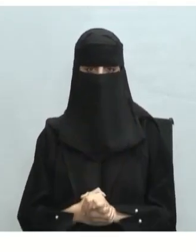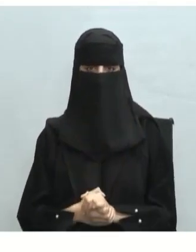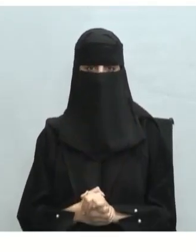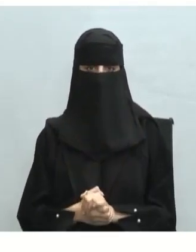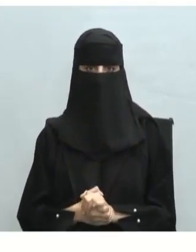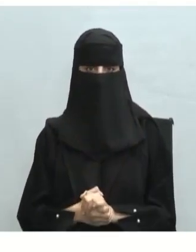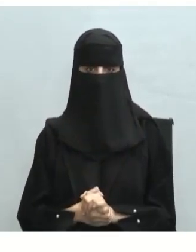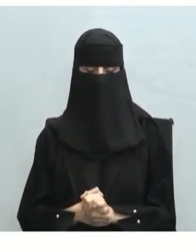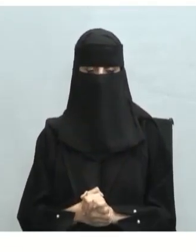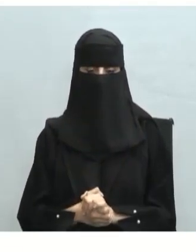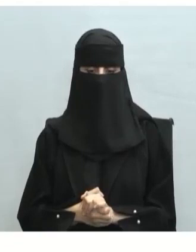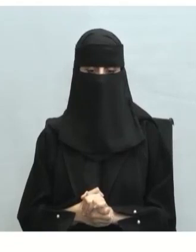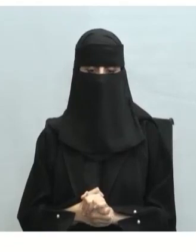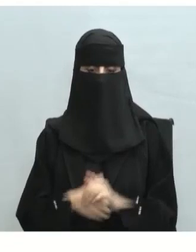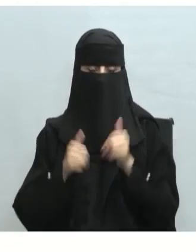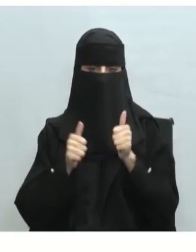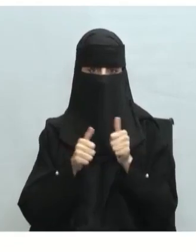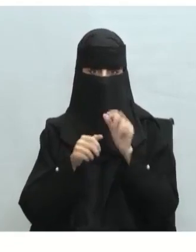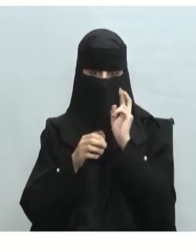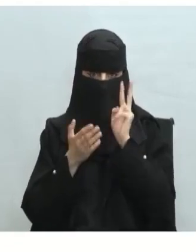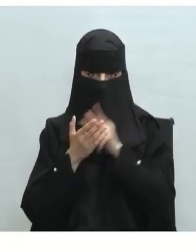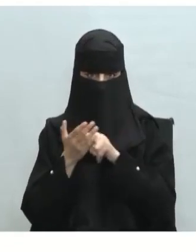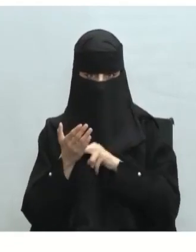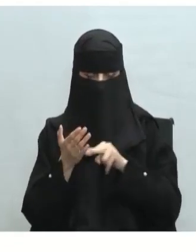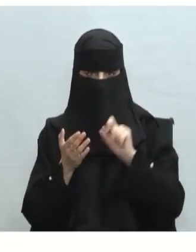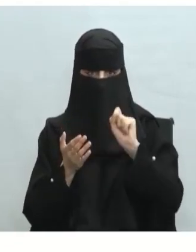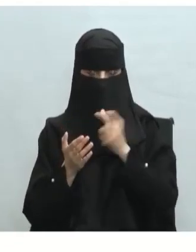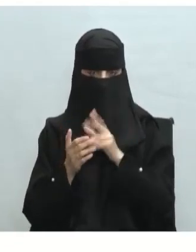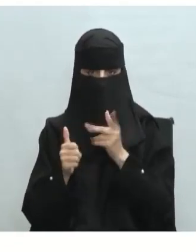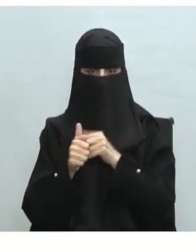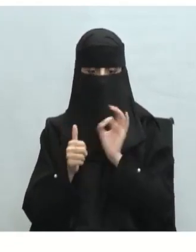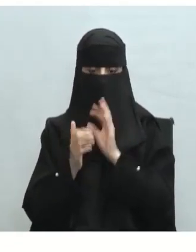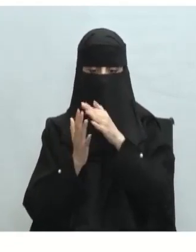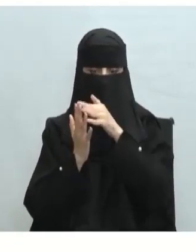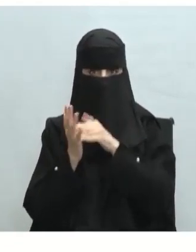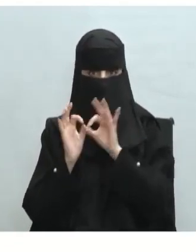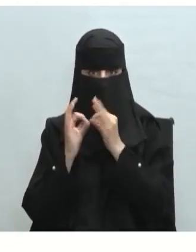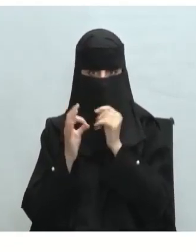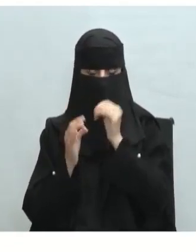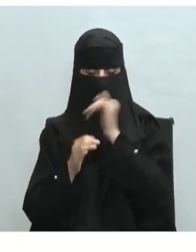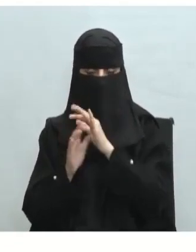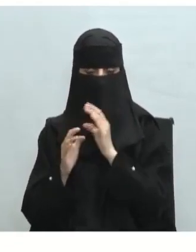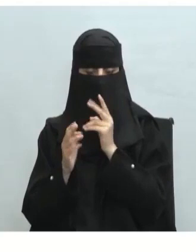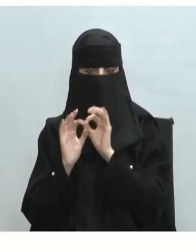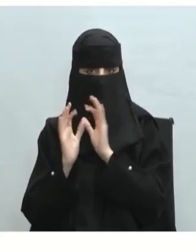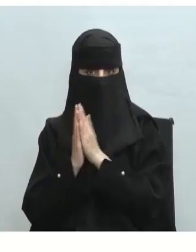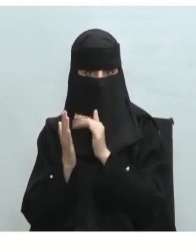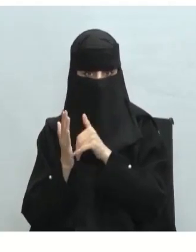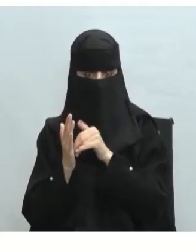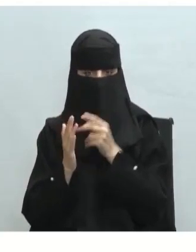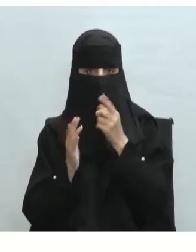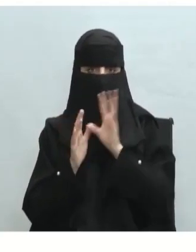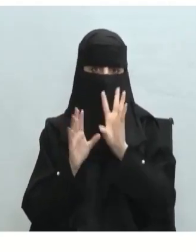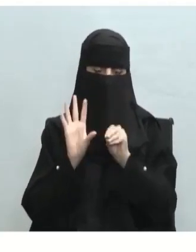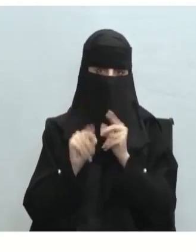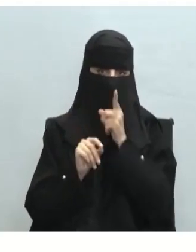المتانيه جميل هنا في القراءه السريعه القراءه السريعه اقول مقاله اجتماعيه في صحيفه نص تاريخي يحلل الاباب التي ادت